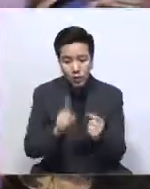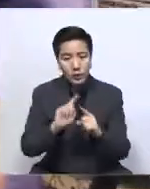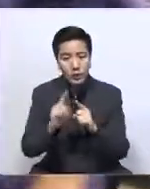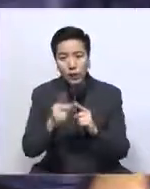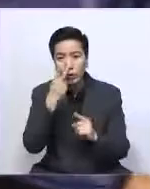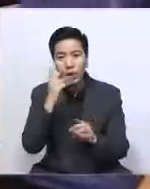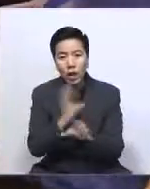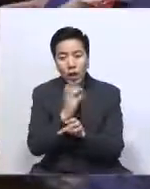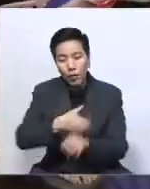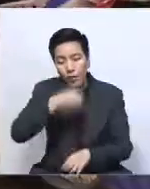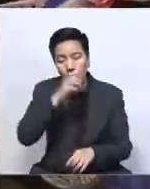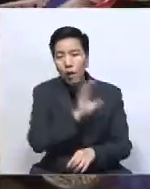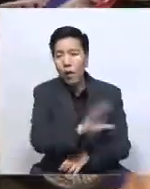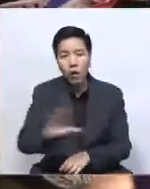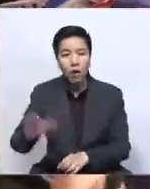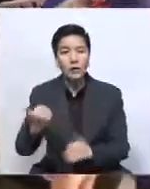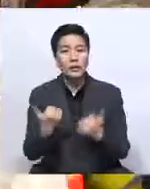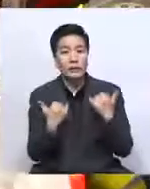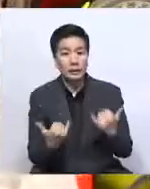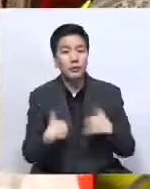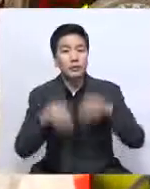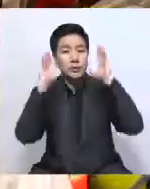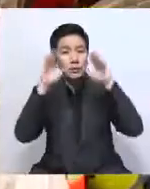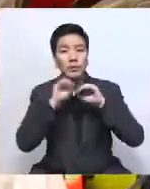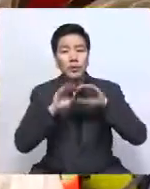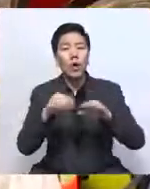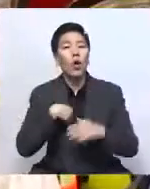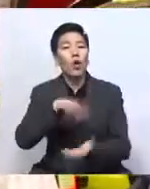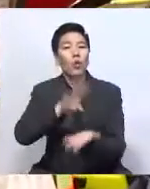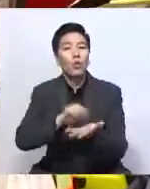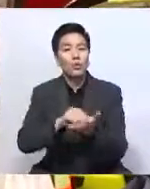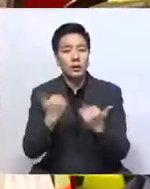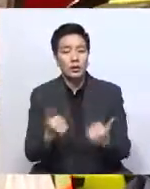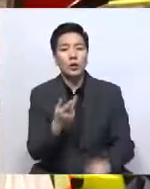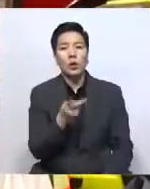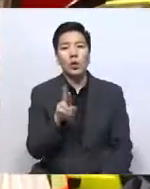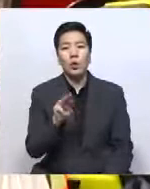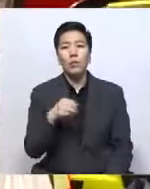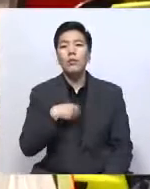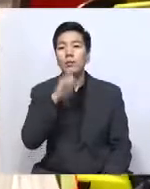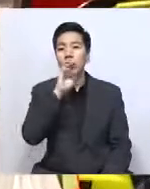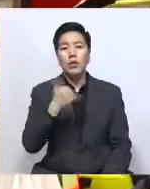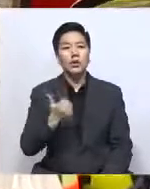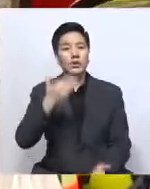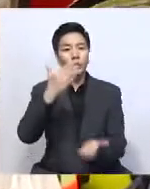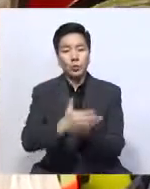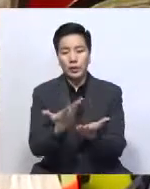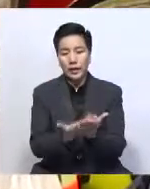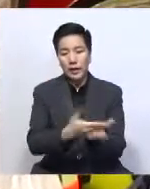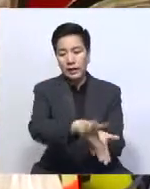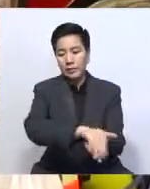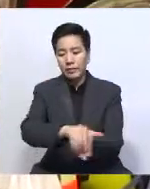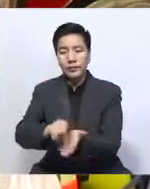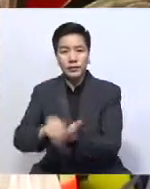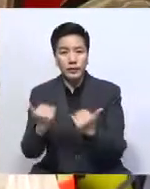วก็ตรวจวัดระดับแอลกอฮอล์ซึ่งในช่วงนี้นะคะอย่างที่ประชาสัมพันธ์ข้อมูลกันไปแล้วนะคะครม.ก็มีมติออกมาแล้วด้วยว่างดเว้นการเก็บค่าธรรมเนียมมอเตอร์